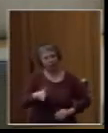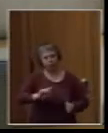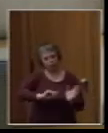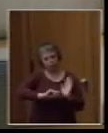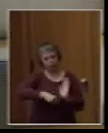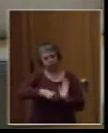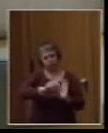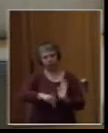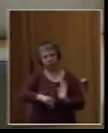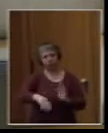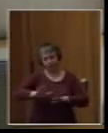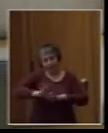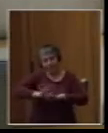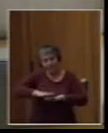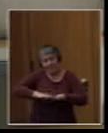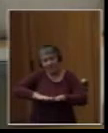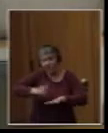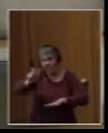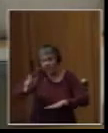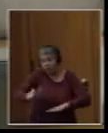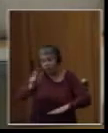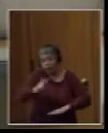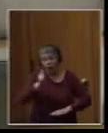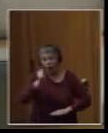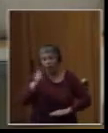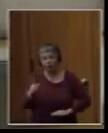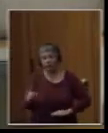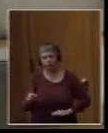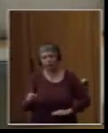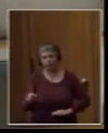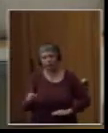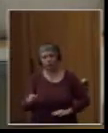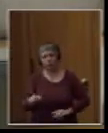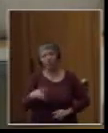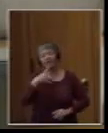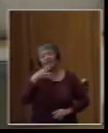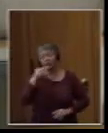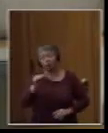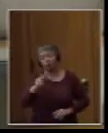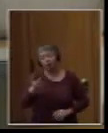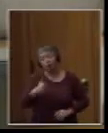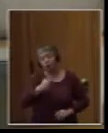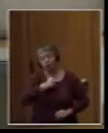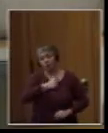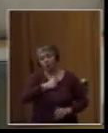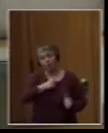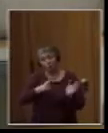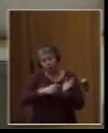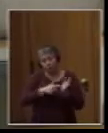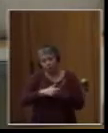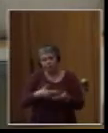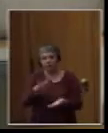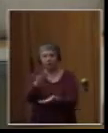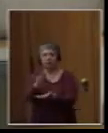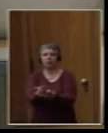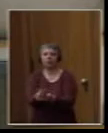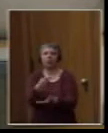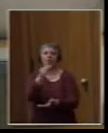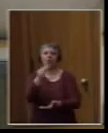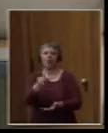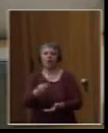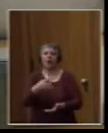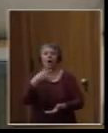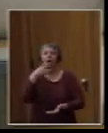μας, στον τομέα αυτό, θεωρώ ότι θα πρέπει σύντομα να τεθεί το θέμα από τις αρμόδιες αρχές, αφού η πολυπλοκότητά